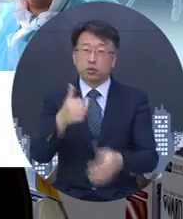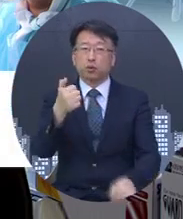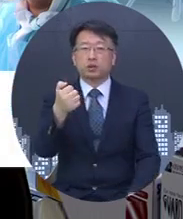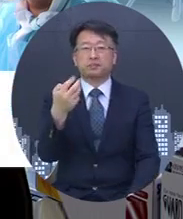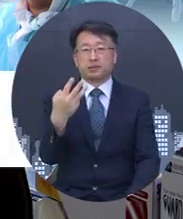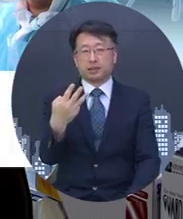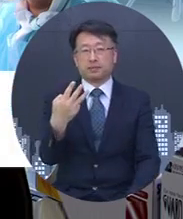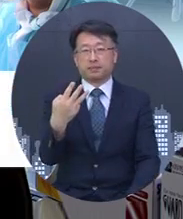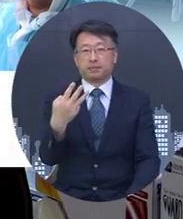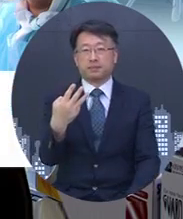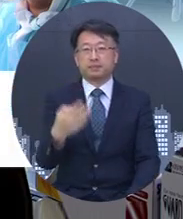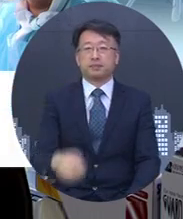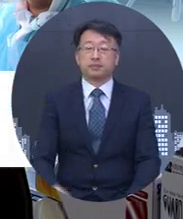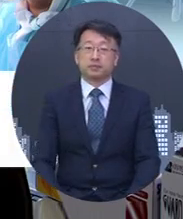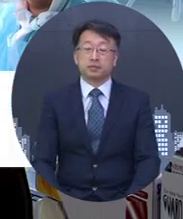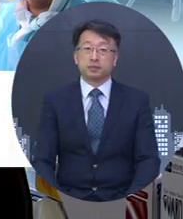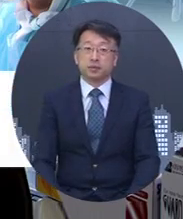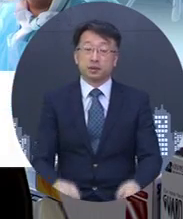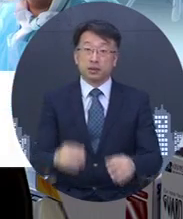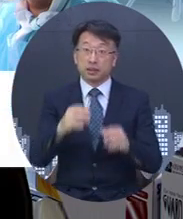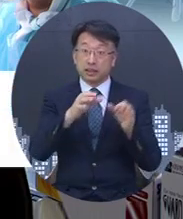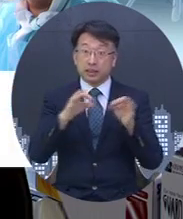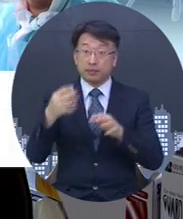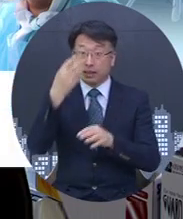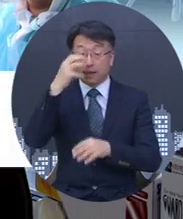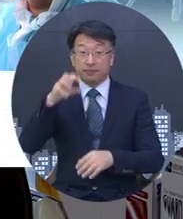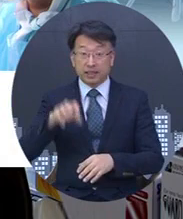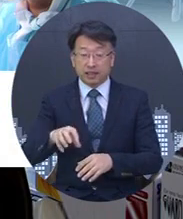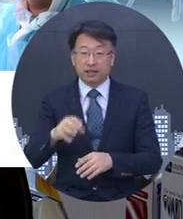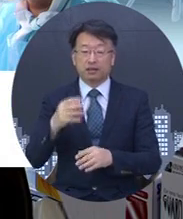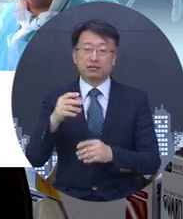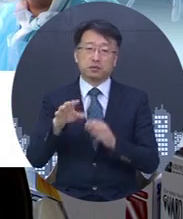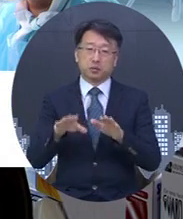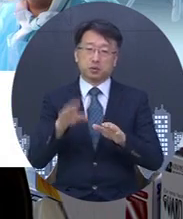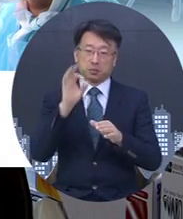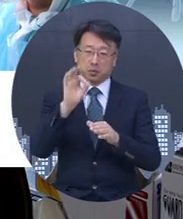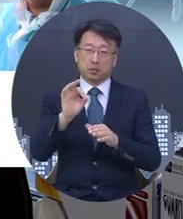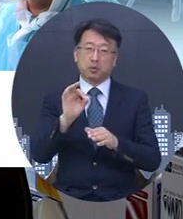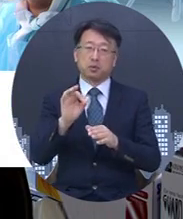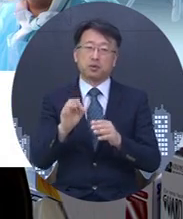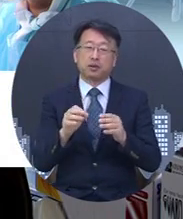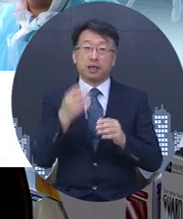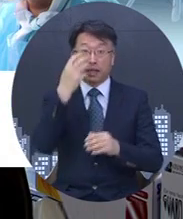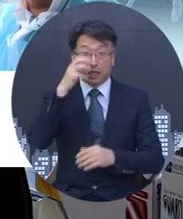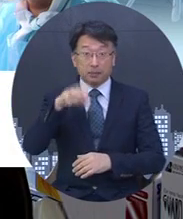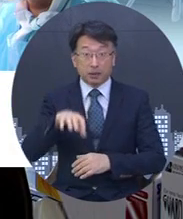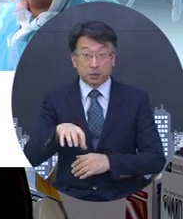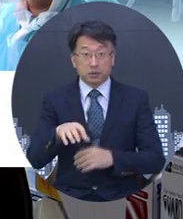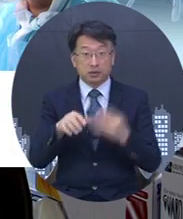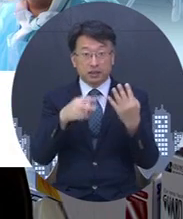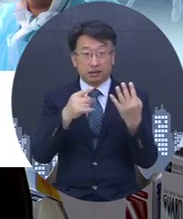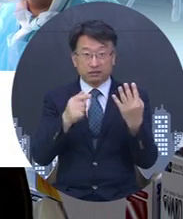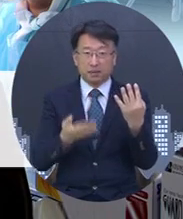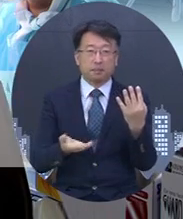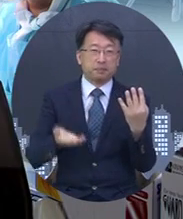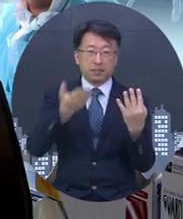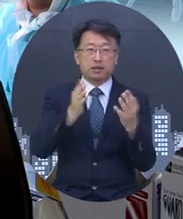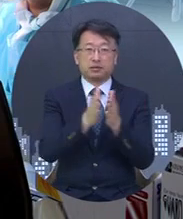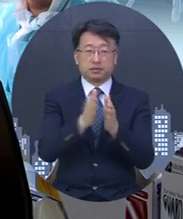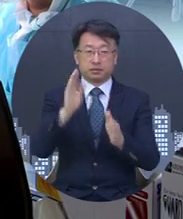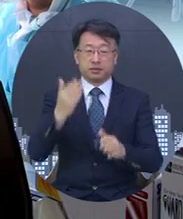50명대로 떨어졌습니다. 김해와 함양에 이어서 함안군이 오늘부터 사회적 거리두기를 4단계로